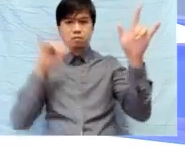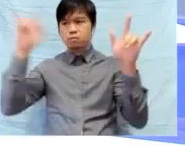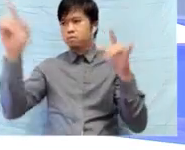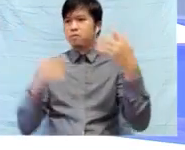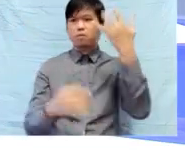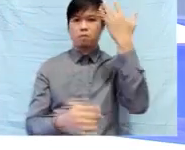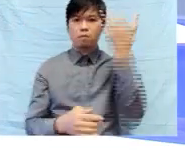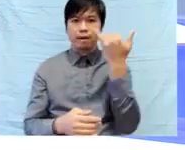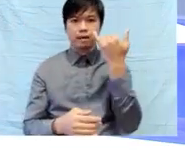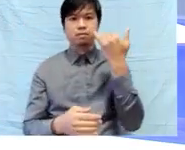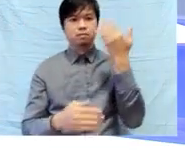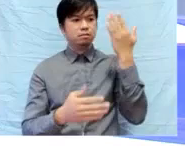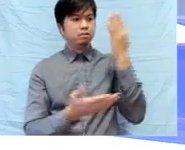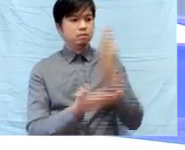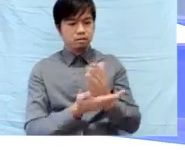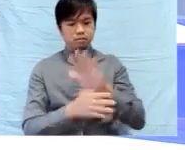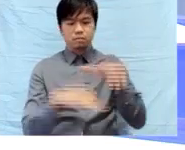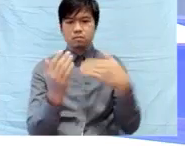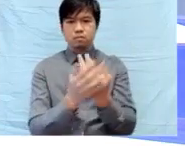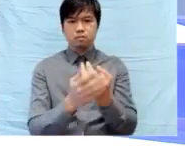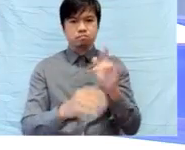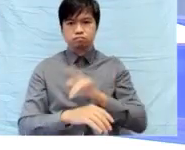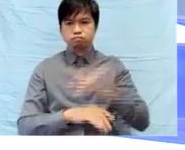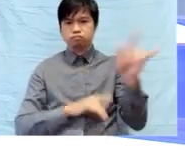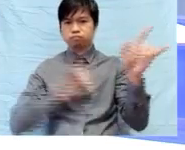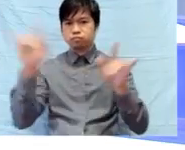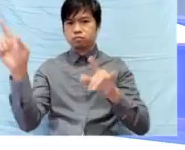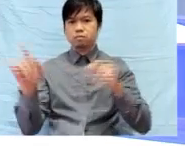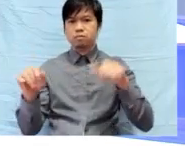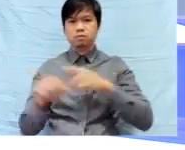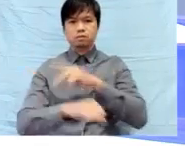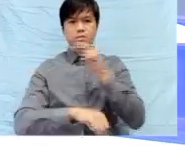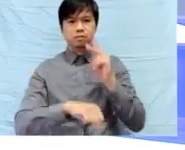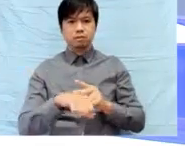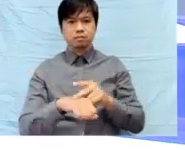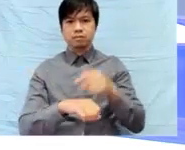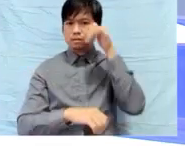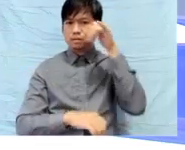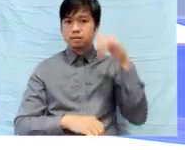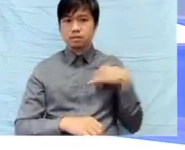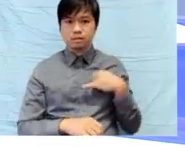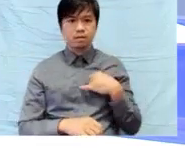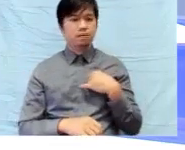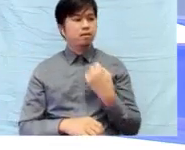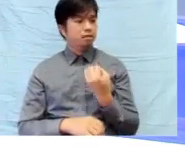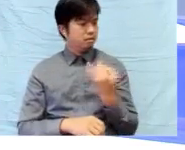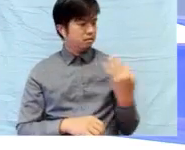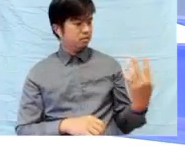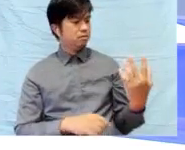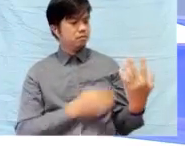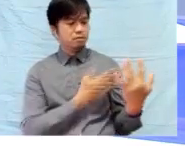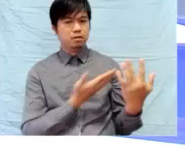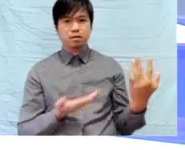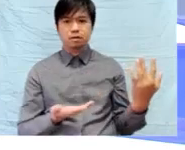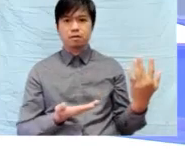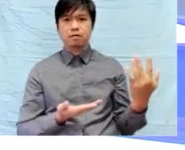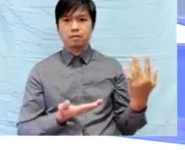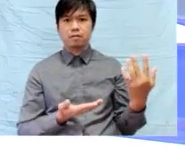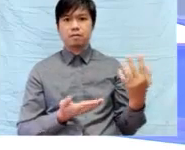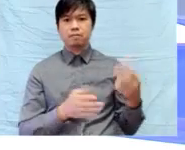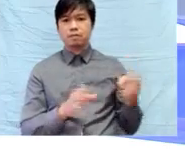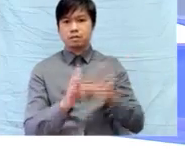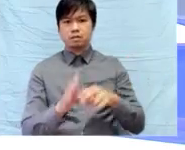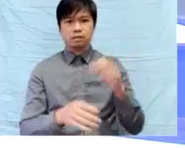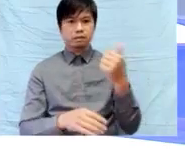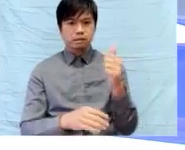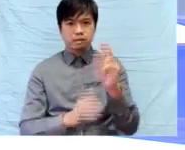ng lahat ng biyahe ng mga eroplano sa ating bansa kahapon. Ang ilang biyahero, 10 oras naghintay sa airport kaya marami